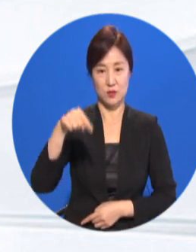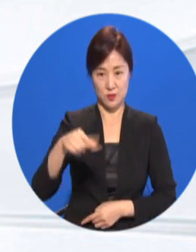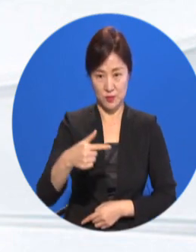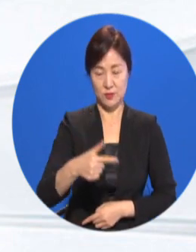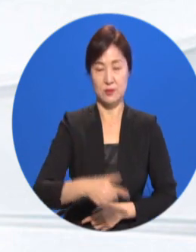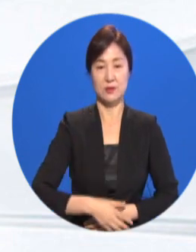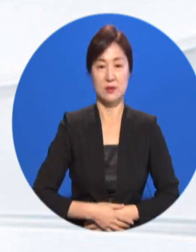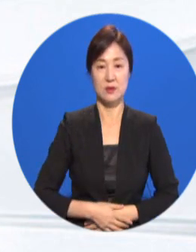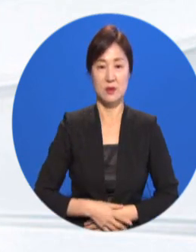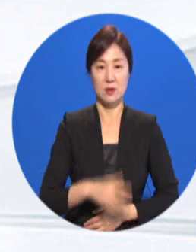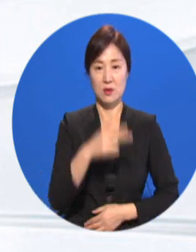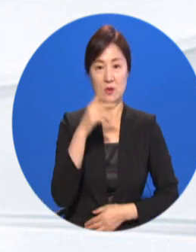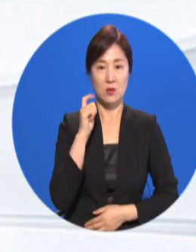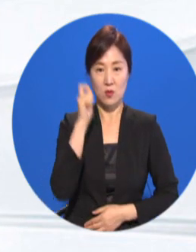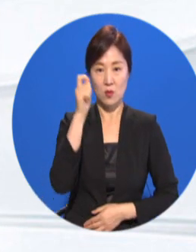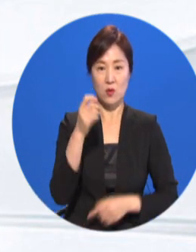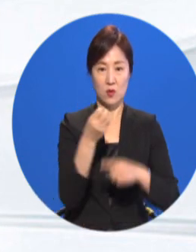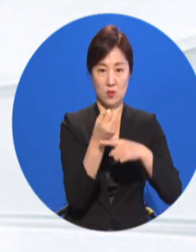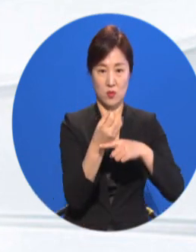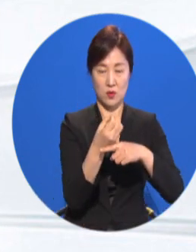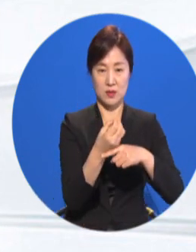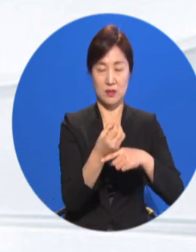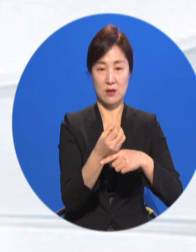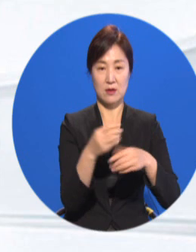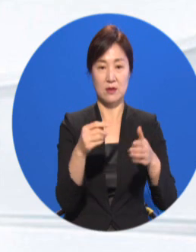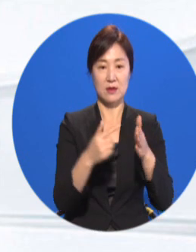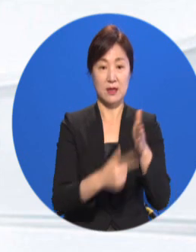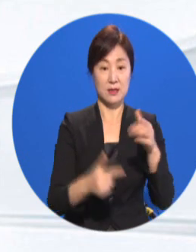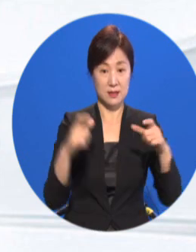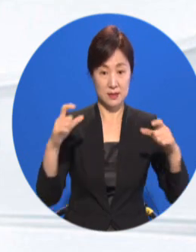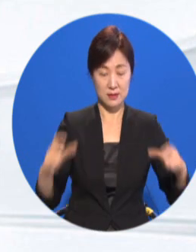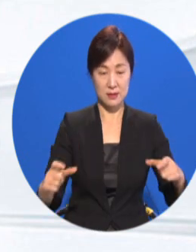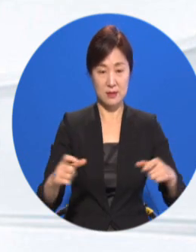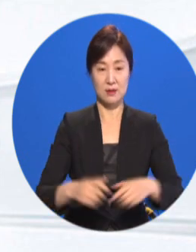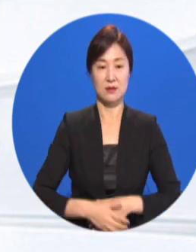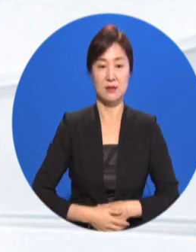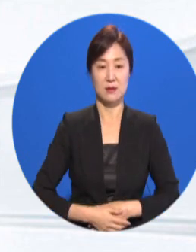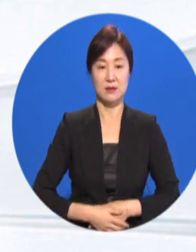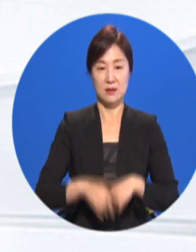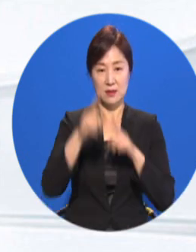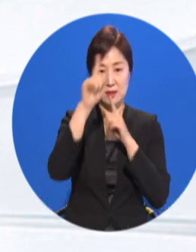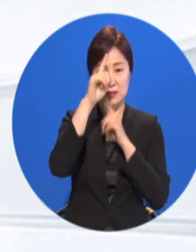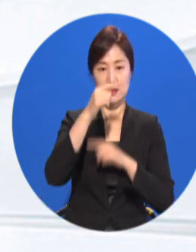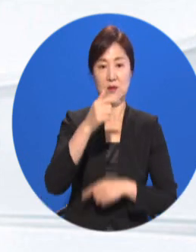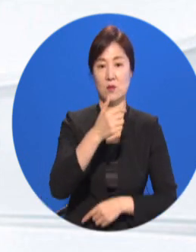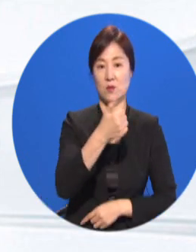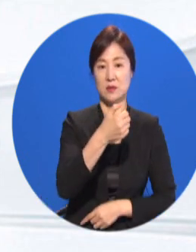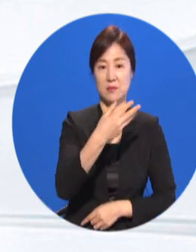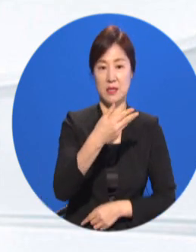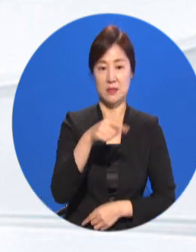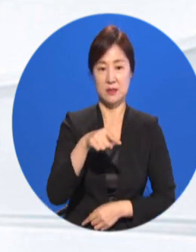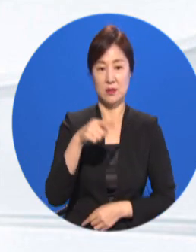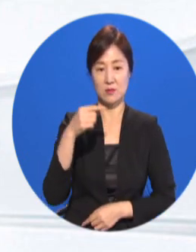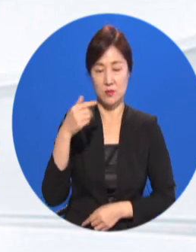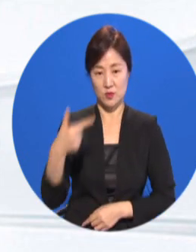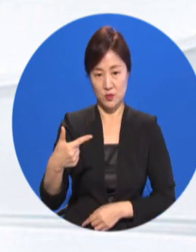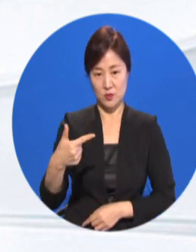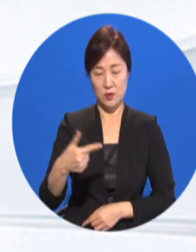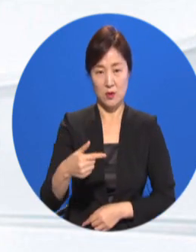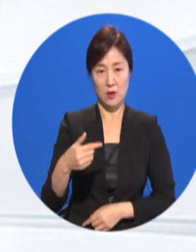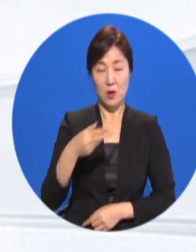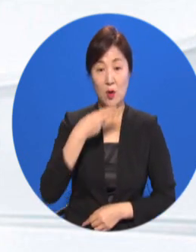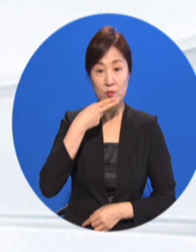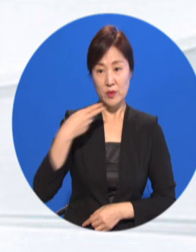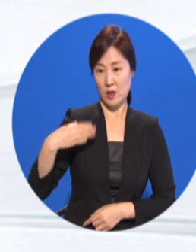고음 보성 자면 강진성 보구 에서도 이낙연 총리가 58.6% 로 가장 높은 반면 없다 와 모르겠다